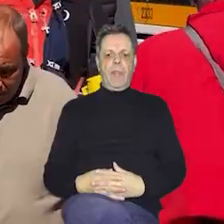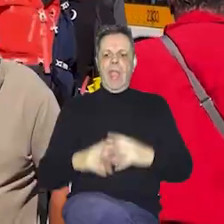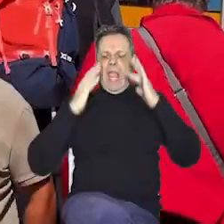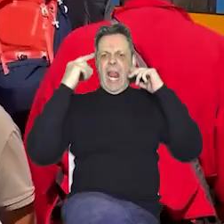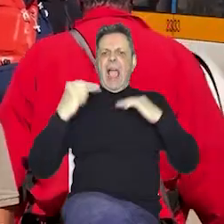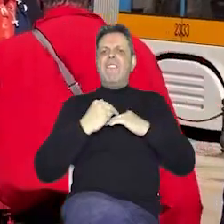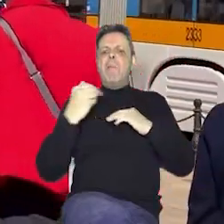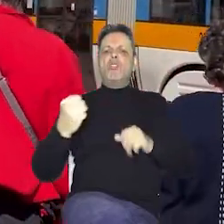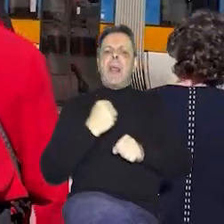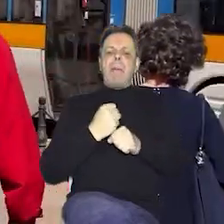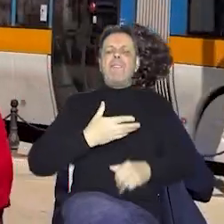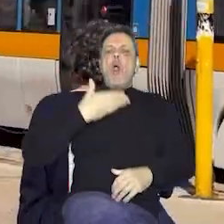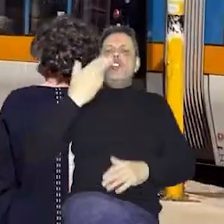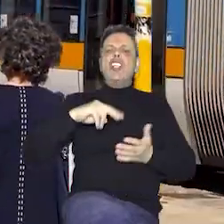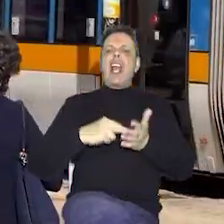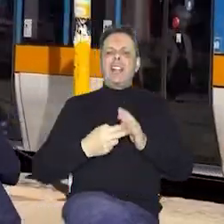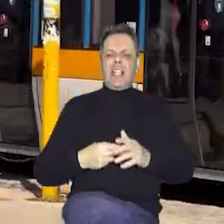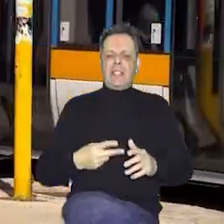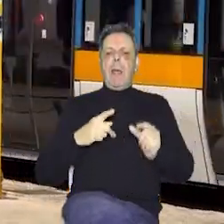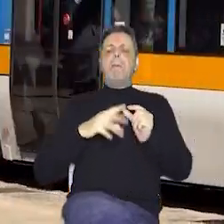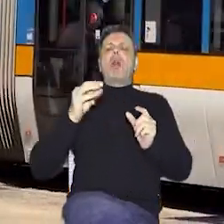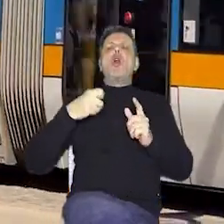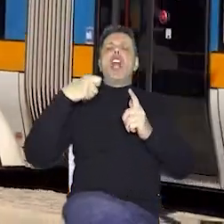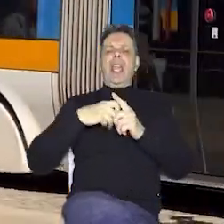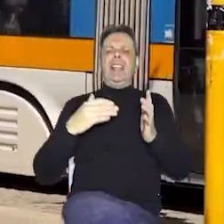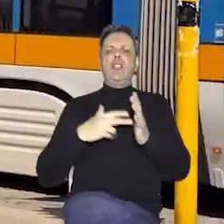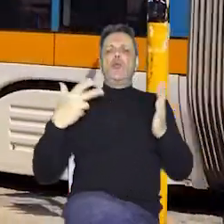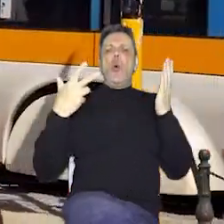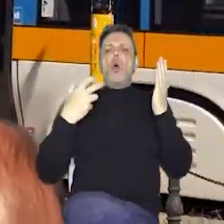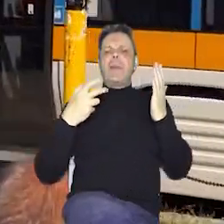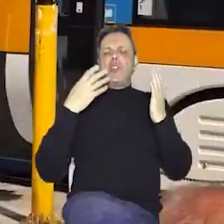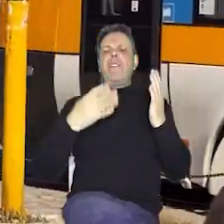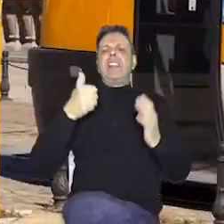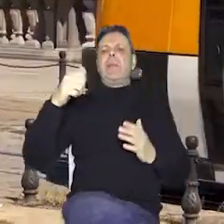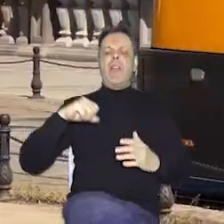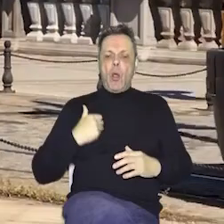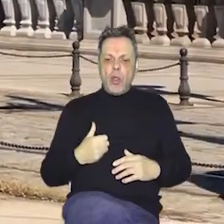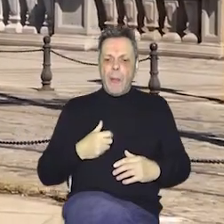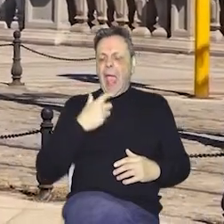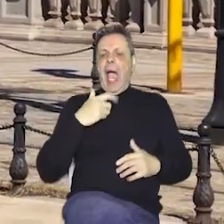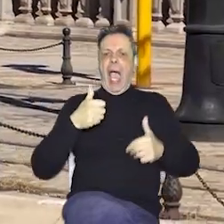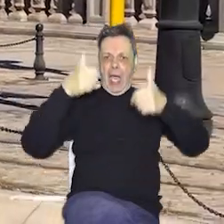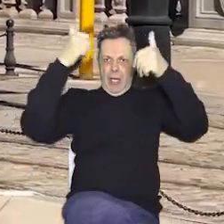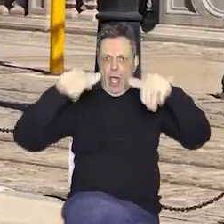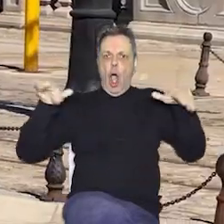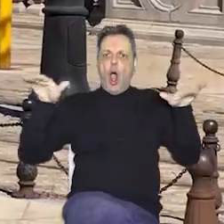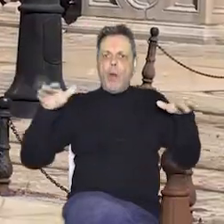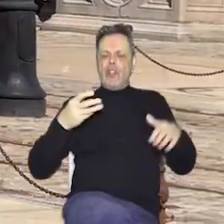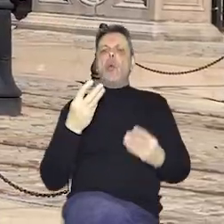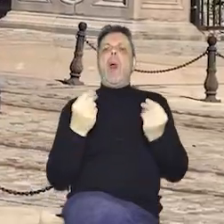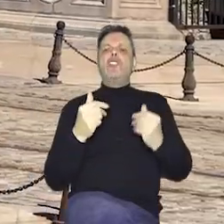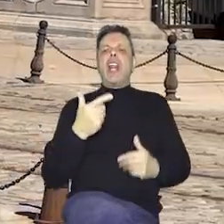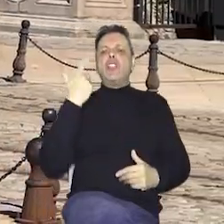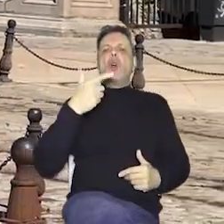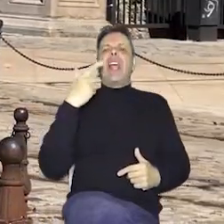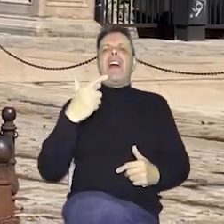Lavlji most izradio je češki arhitekt Vaclav Prošek 1891. godine, a brončani orlovi se nalaze na novčanici